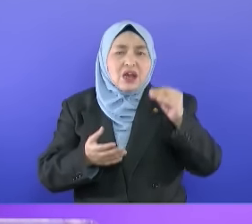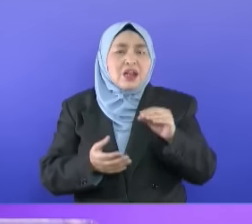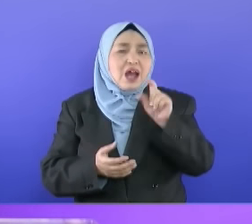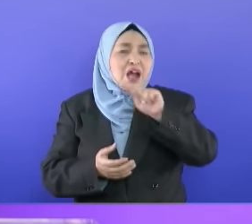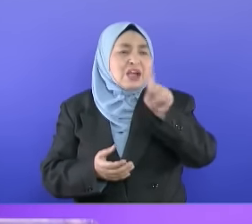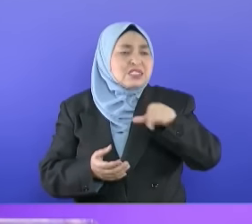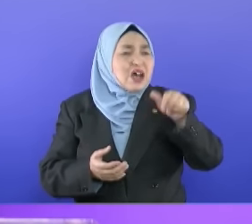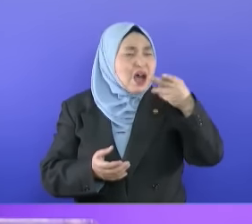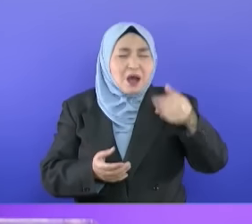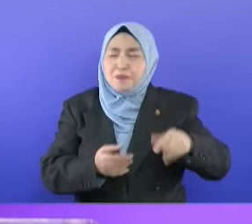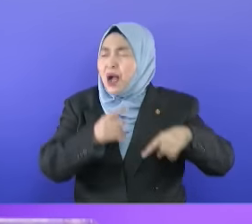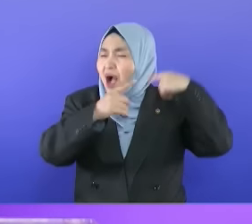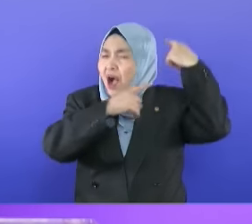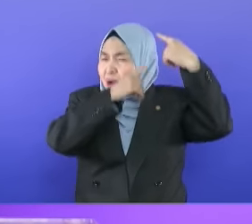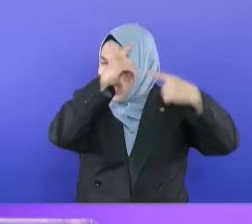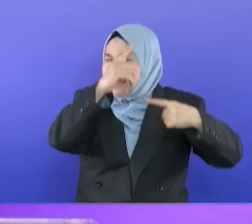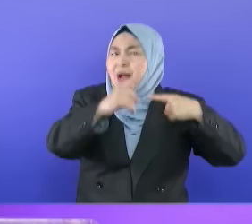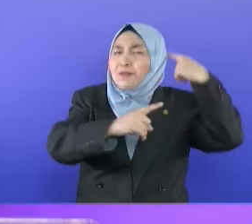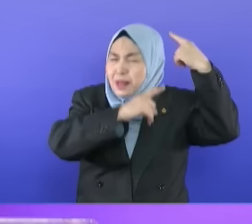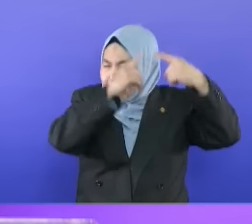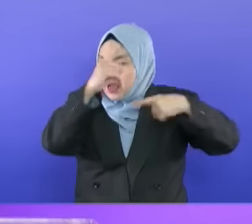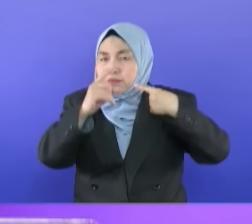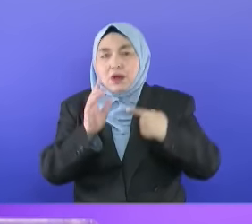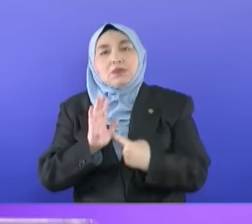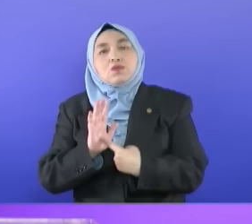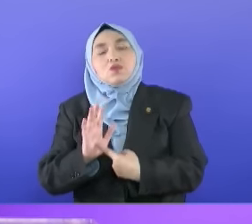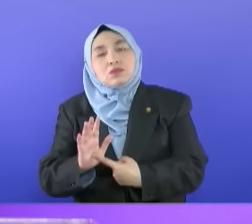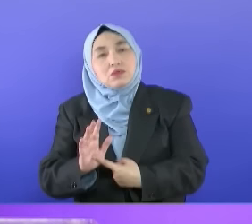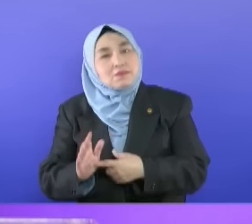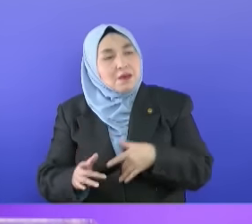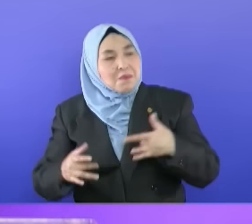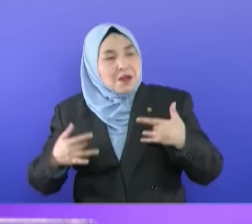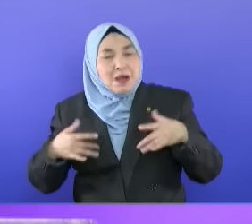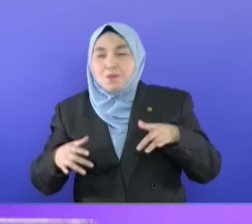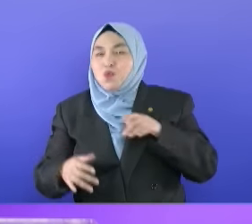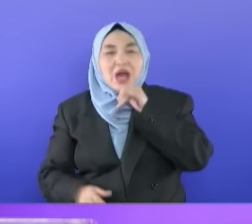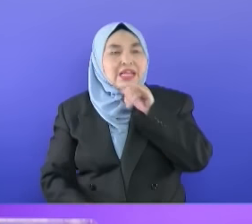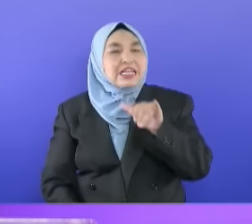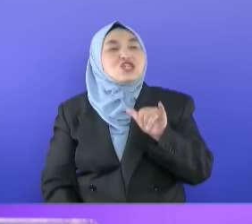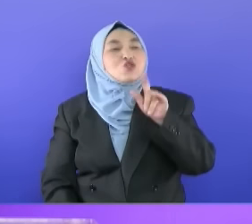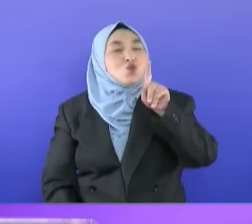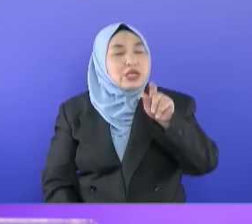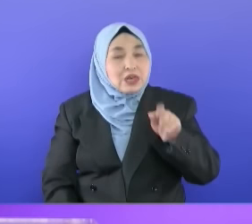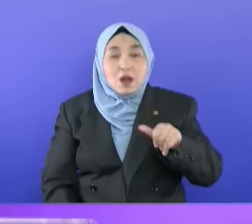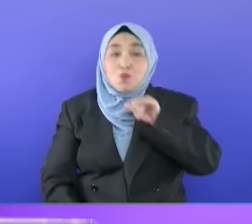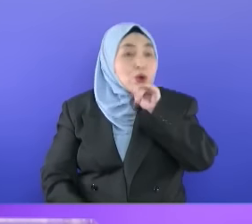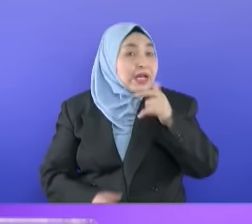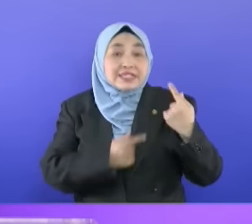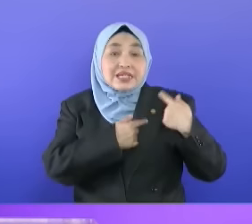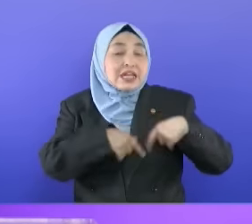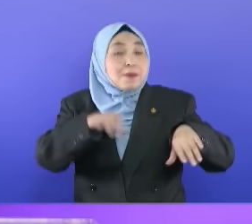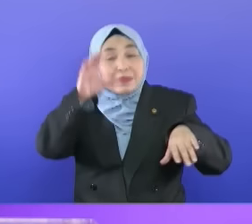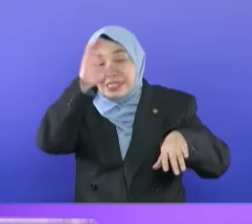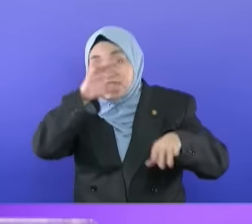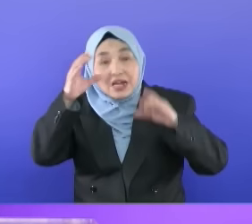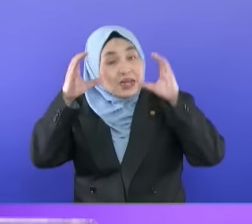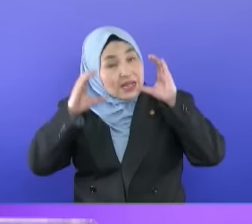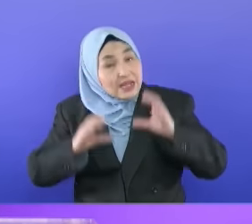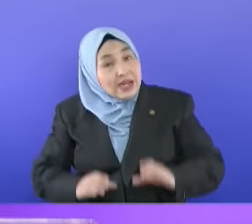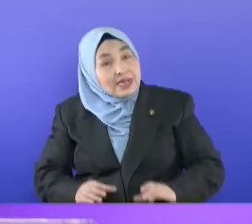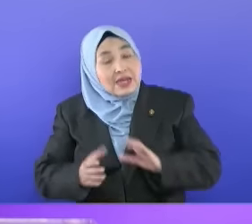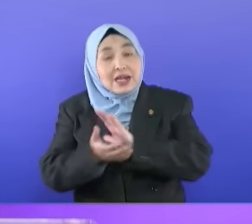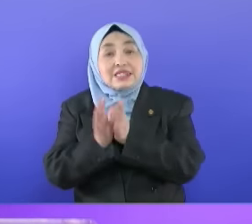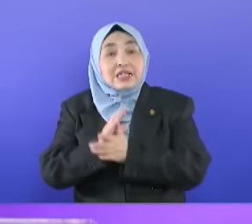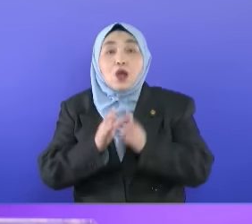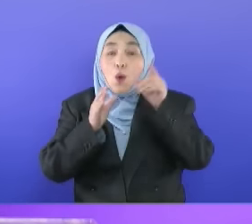berbagai alasan untuk menunjukkan bahwa dia bukan yukinon bukan sedang mencari keyakinan maka orang-orang